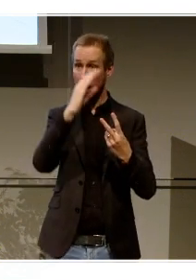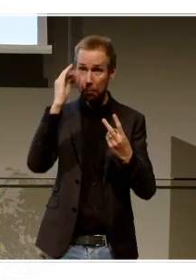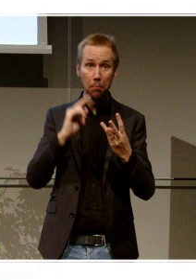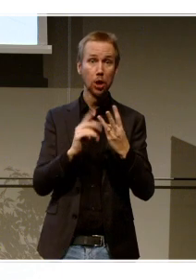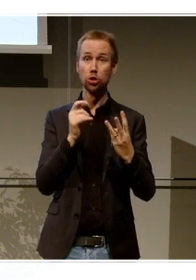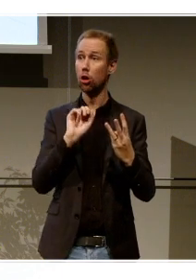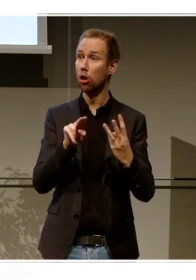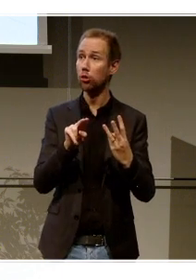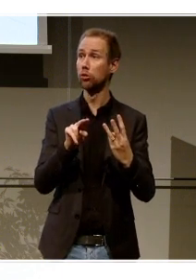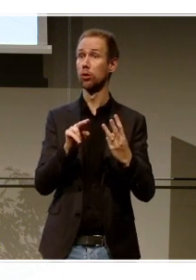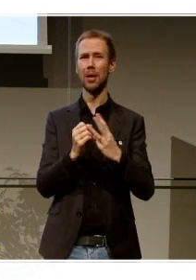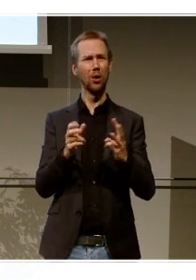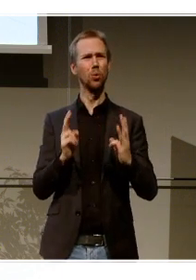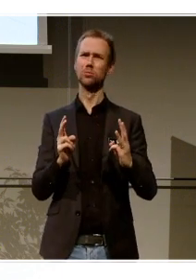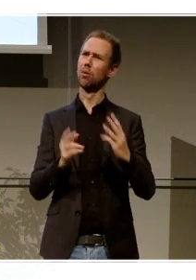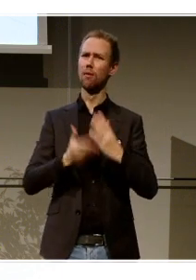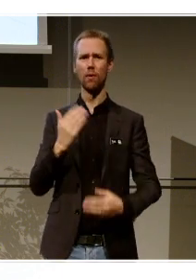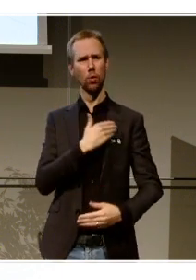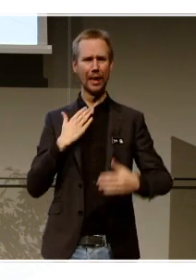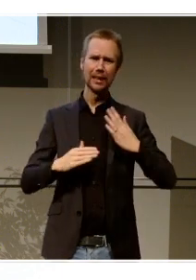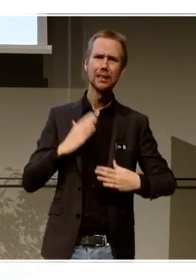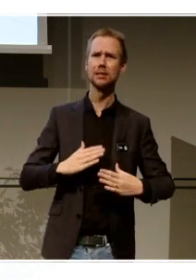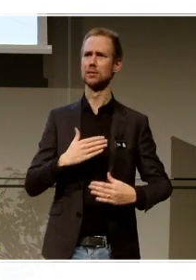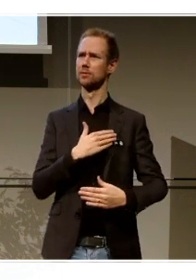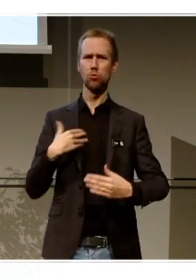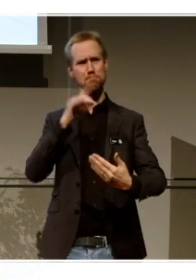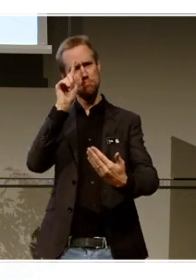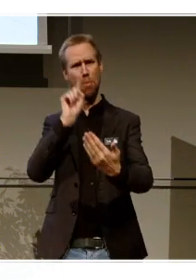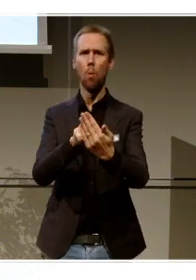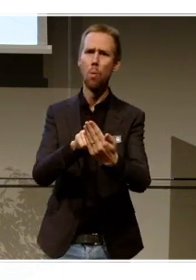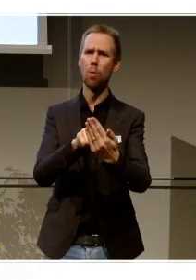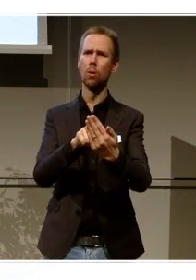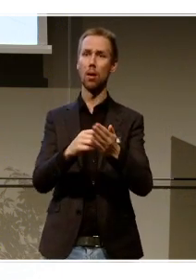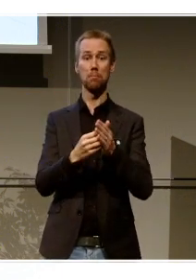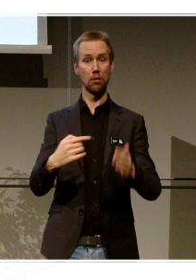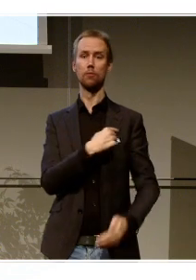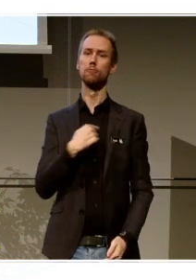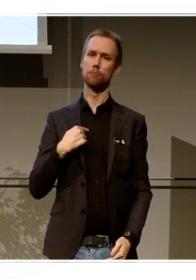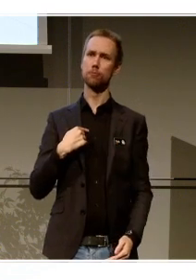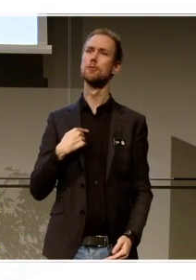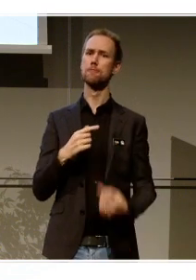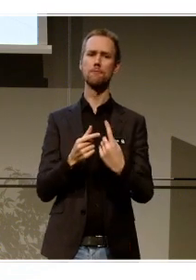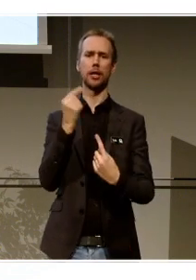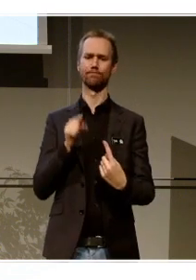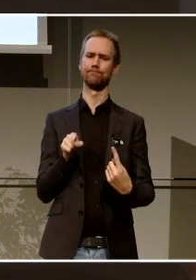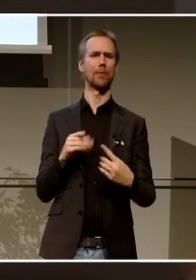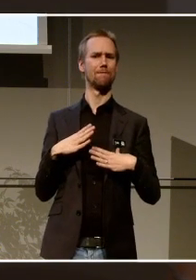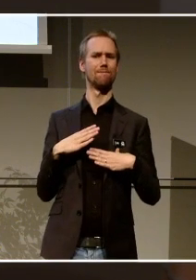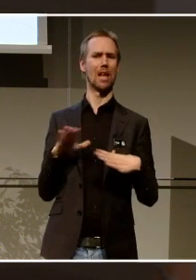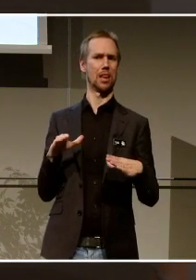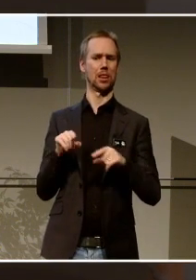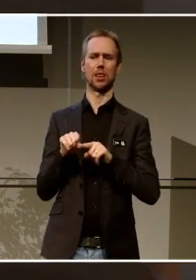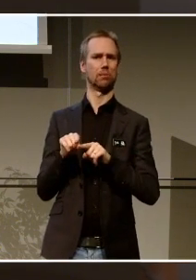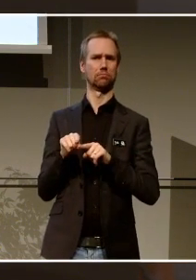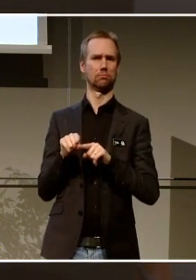olika ambitioner, intressen som kan leda till att vi frivilligt säger att det där vill jag inte jobba med, det där vill jag inte ta